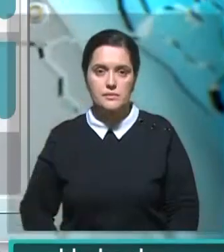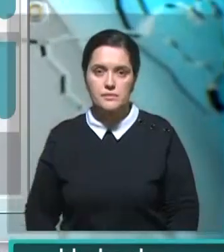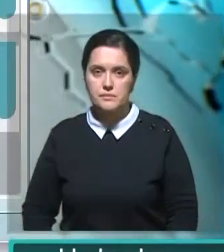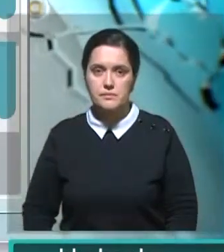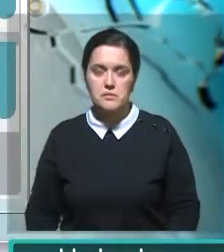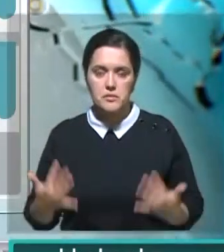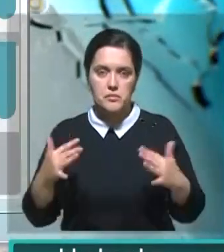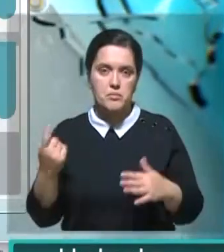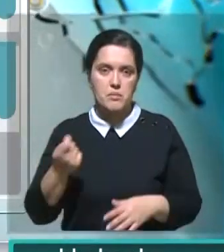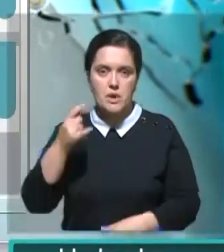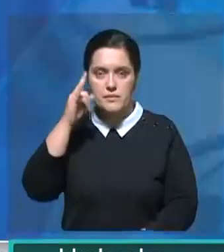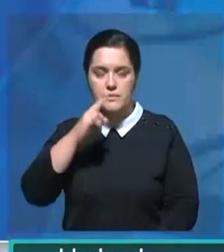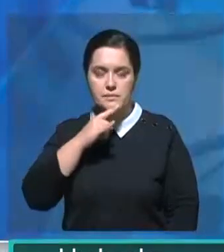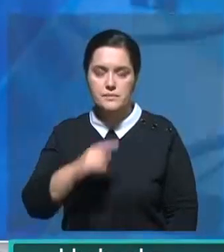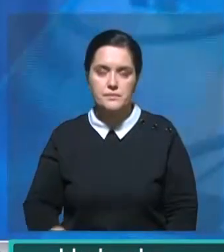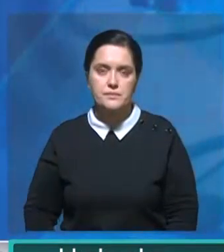0,1%.